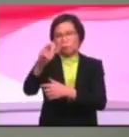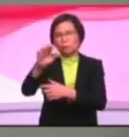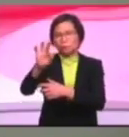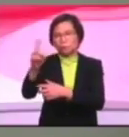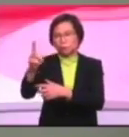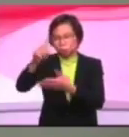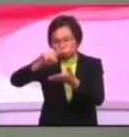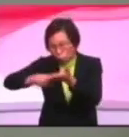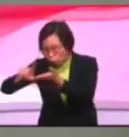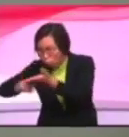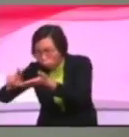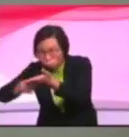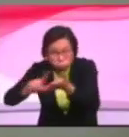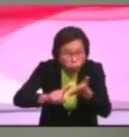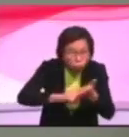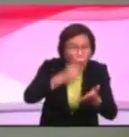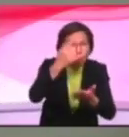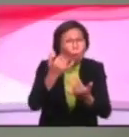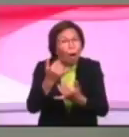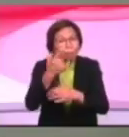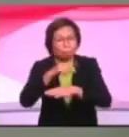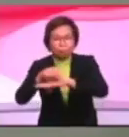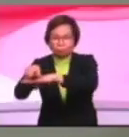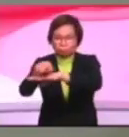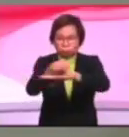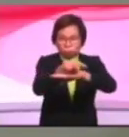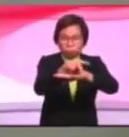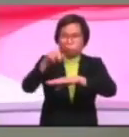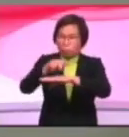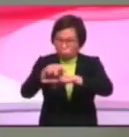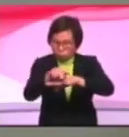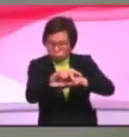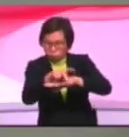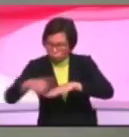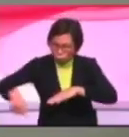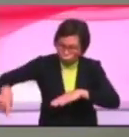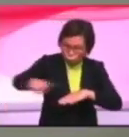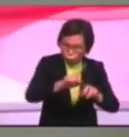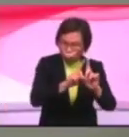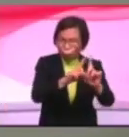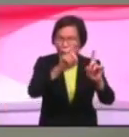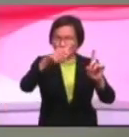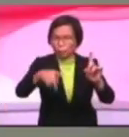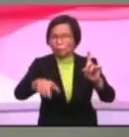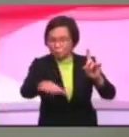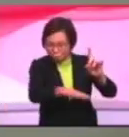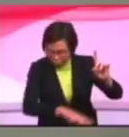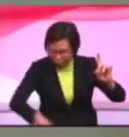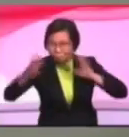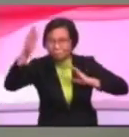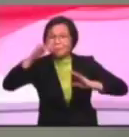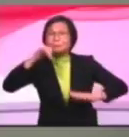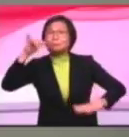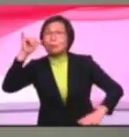66,391 pemeriksaan bagi memantau dan menguatkuasa pematuhan SOP di seluruh negara. Semalam,